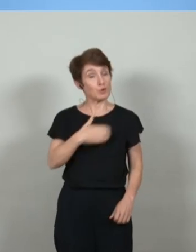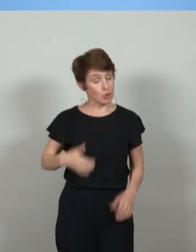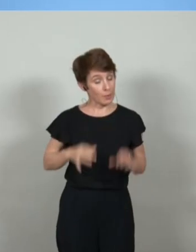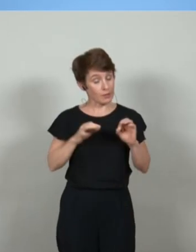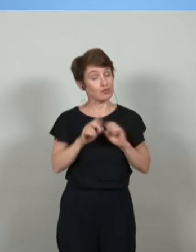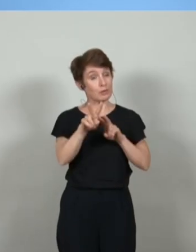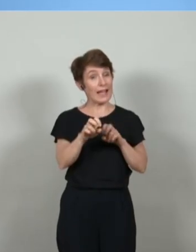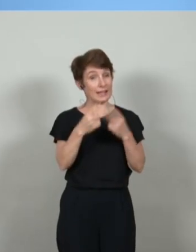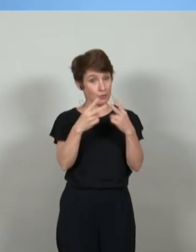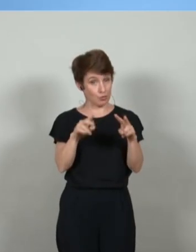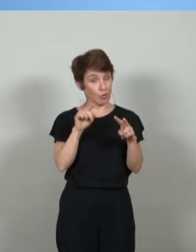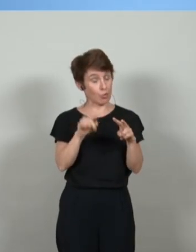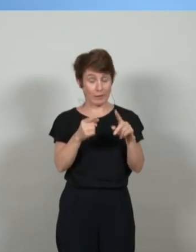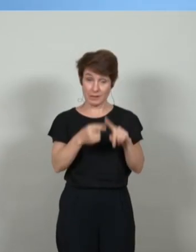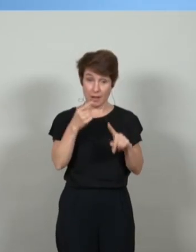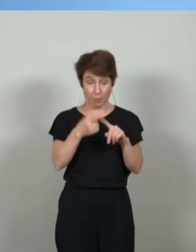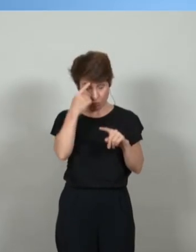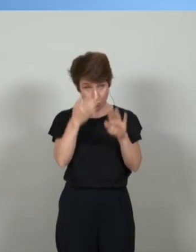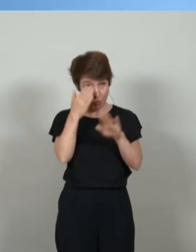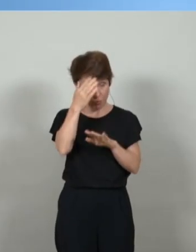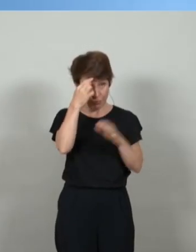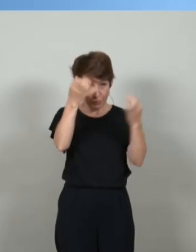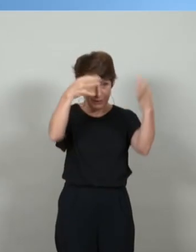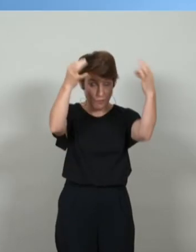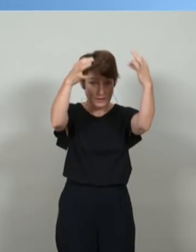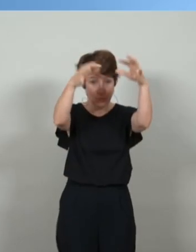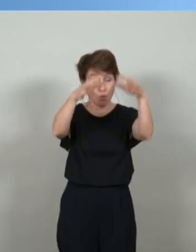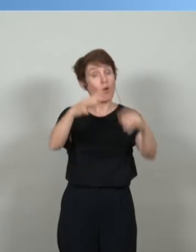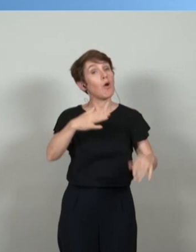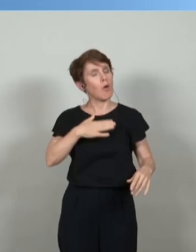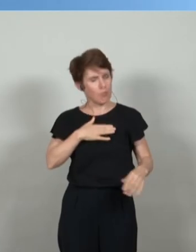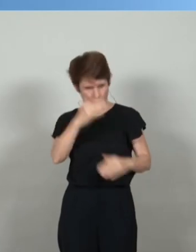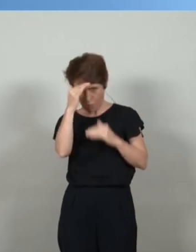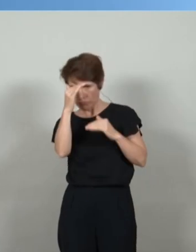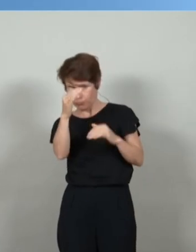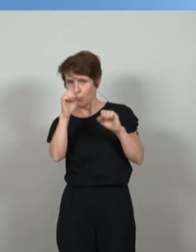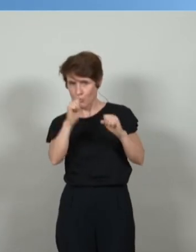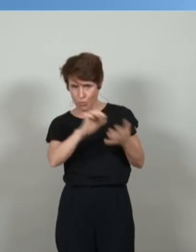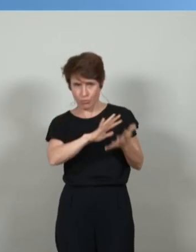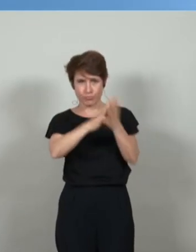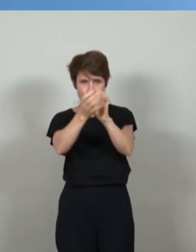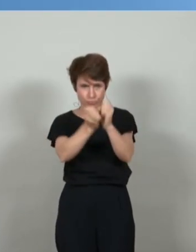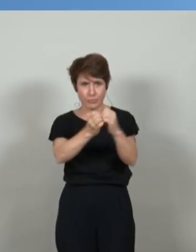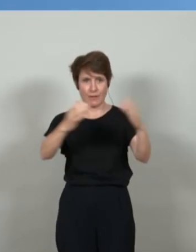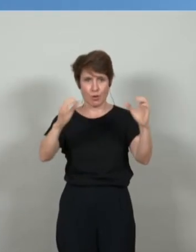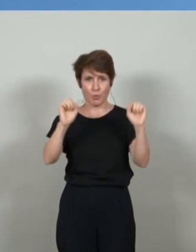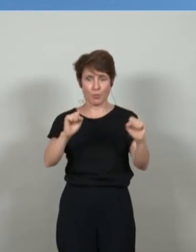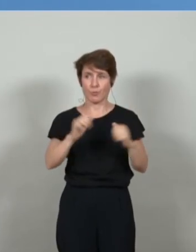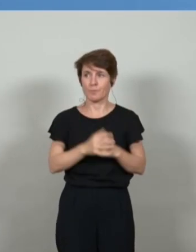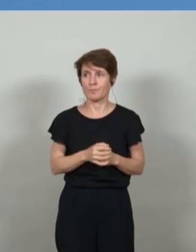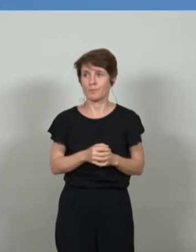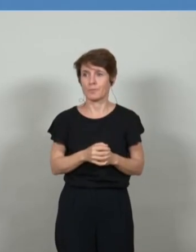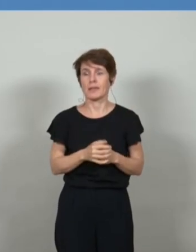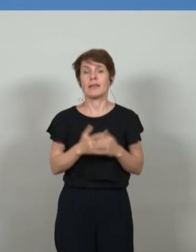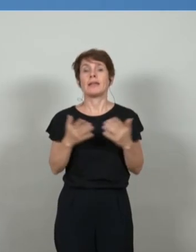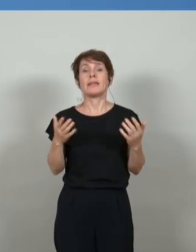d'innovation pour la ville nature de demain auquel je crois auquel beaucoup d'entre nous croyons et je voulais inviter monsieur monsieur